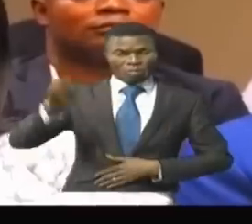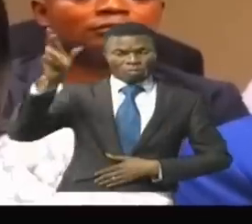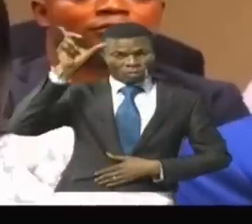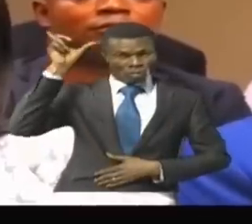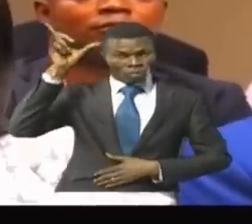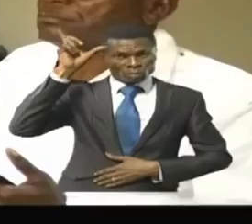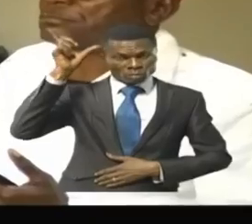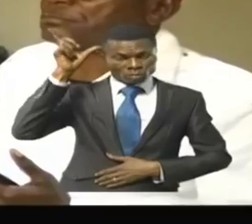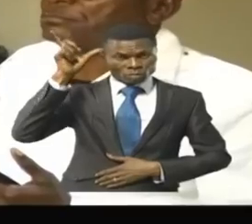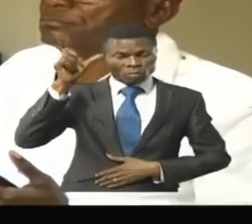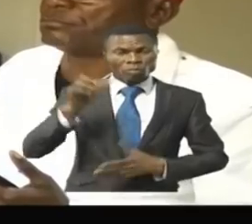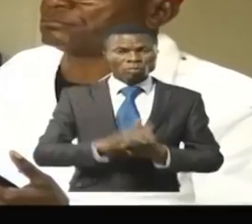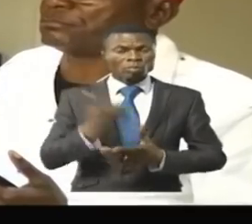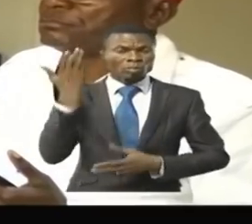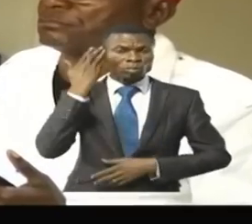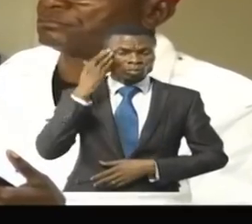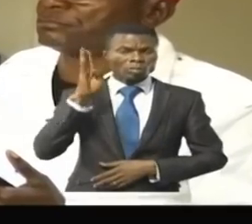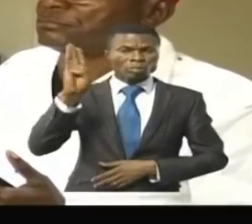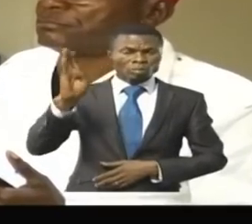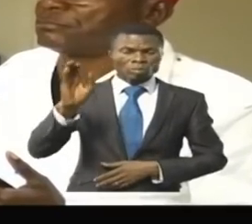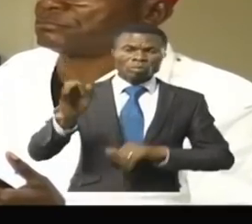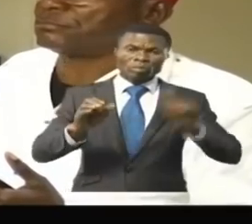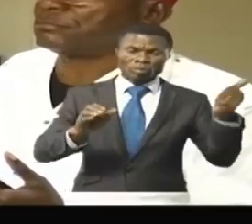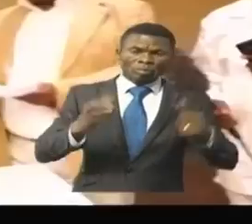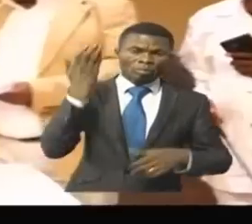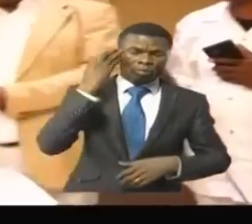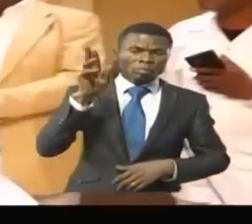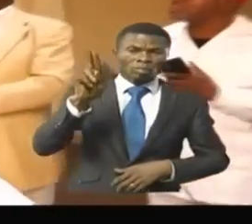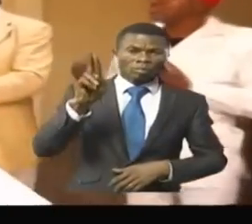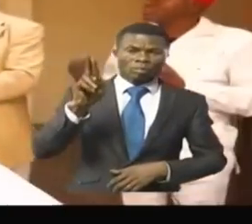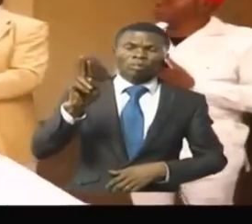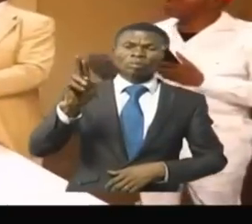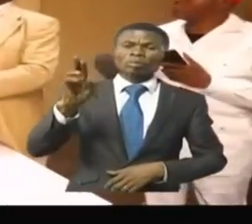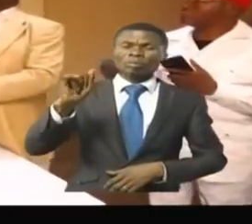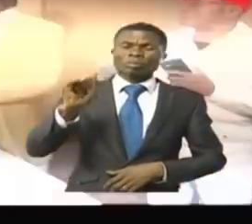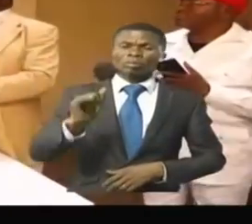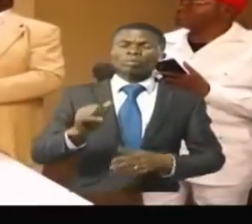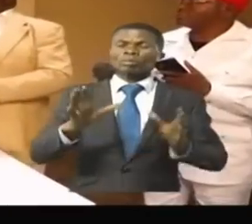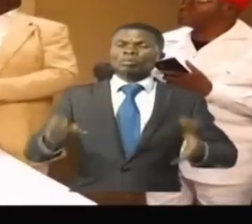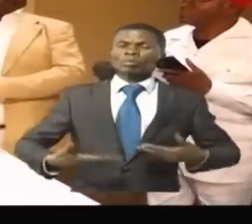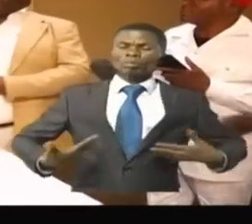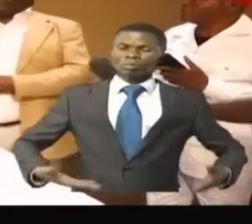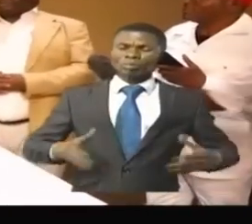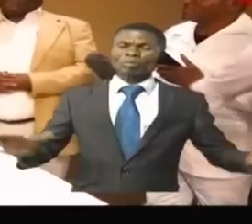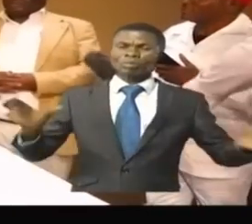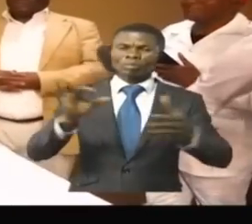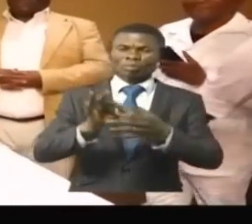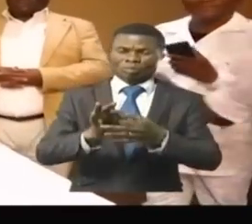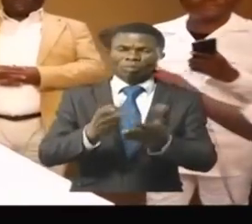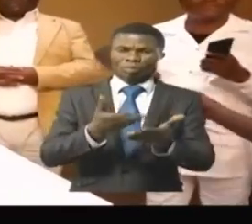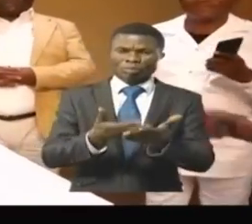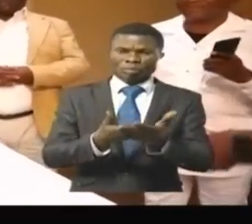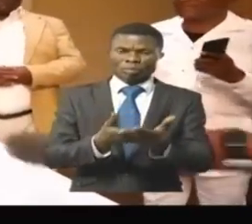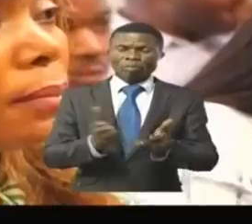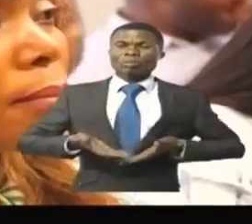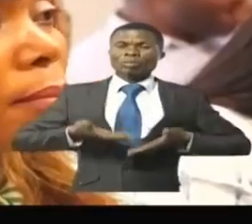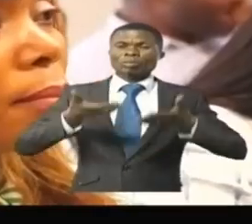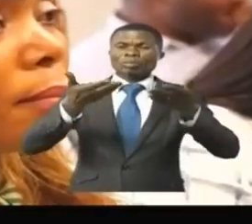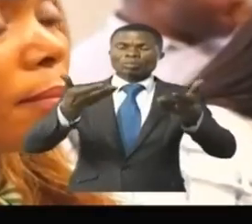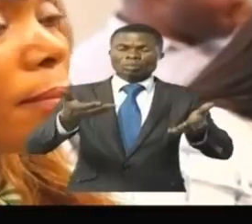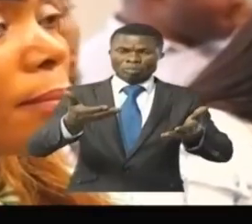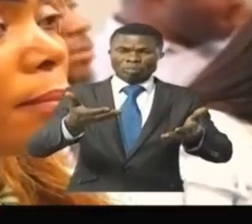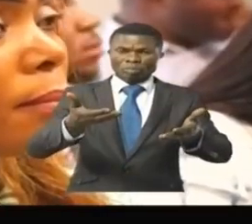à l'occurrence Bernard Mikobi et Bruno Tshibangu, ont proposé l'éclatement de cette fédération en trois. Une proposition à la